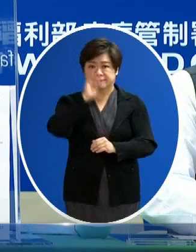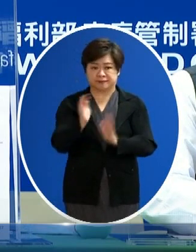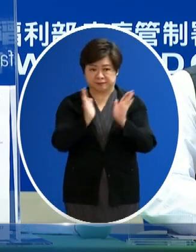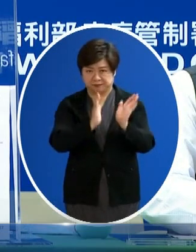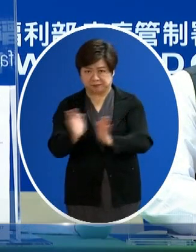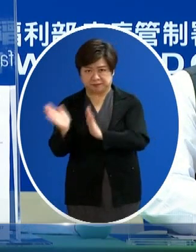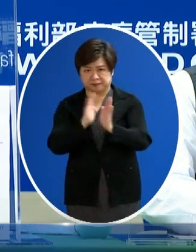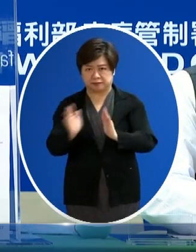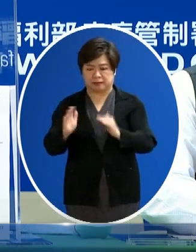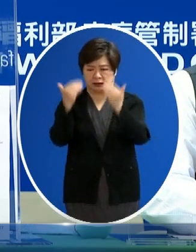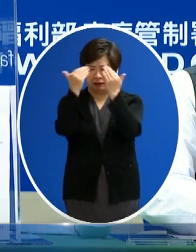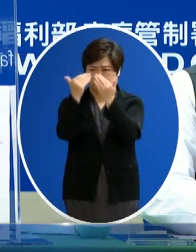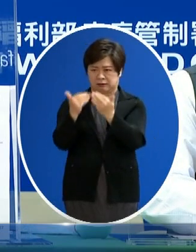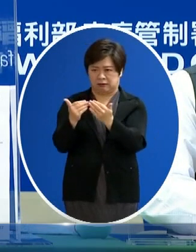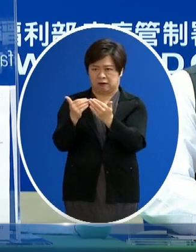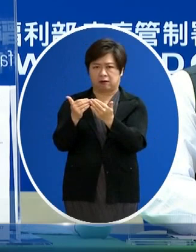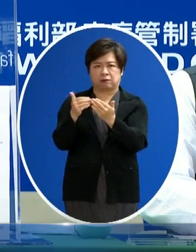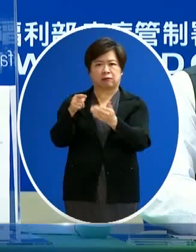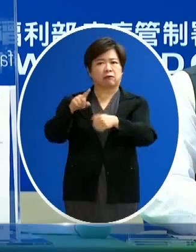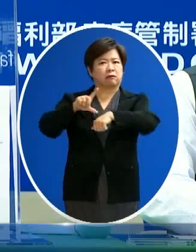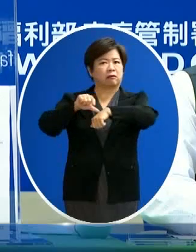连续好几天没有死亡个案，一口气突然暴增12例，创下降2季以来新高。大概10来天，个案多是都是零，所以我们这里面在判定的单位认为觉得有一些怪异，所以就进去那个档案里面再去搜索，再去搜寻了。